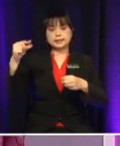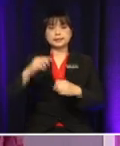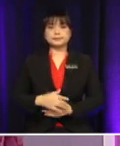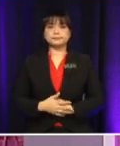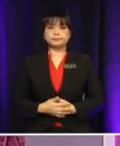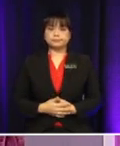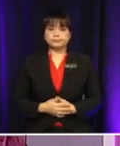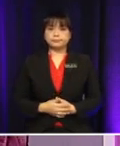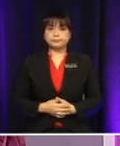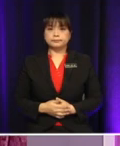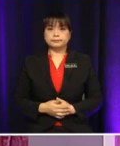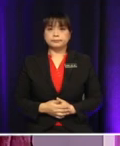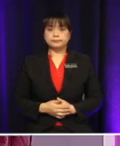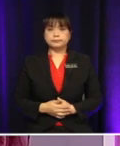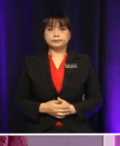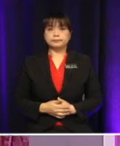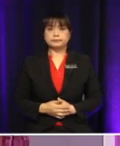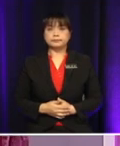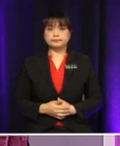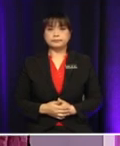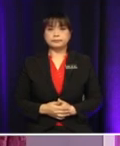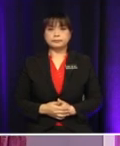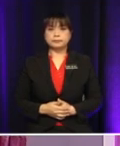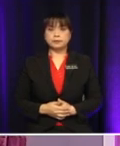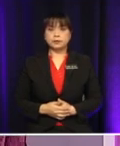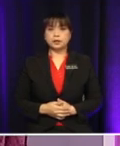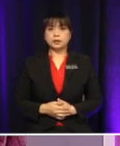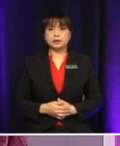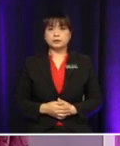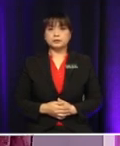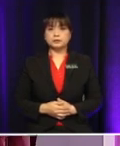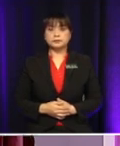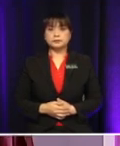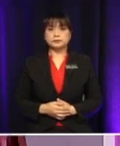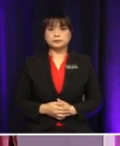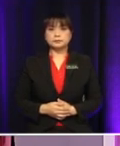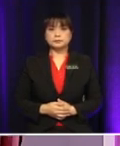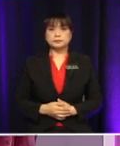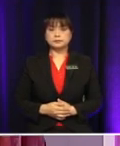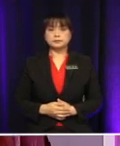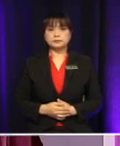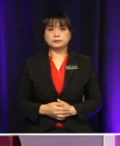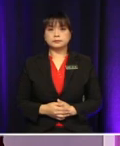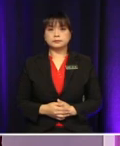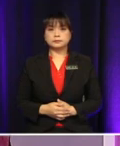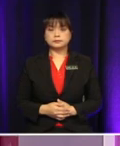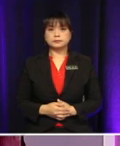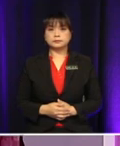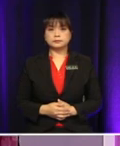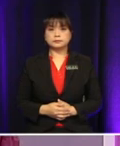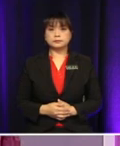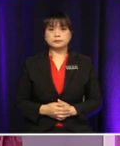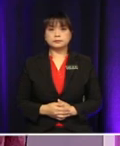resapan lain seperti osmosis atau resapan berbantu tidak eh so ini merupakan Aras pengetahuan Aras yang